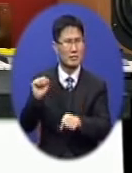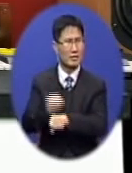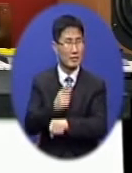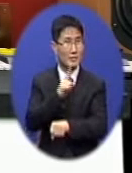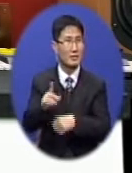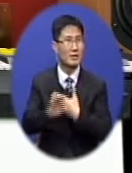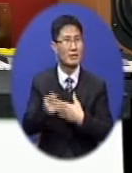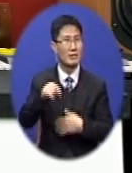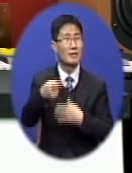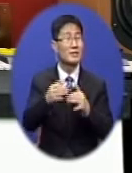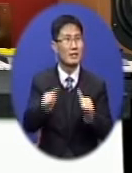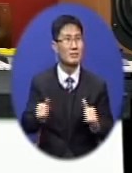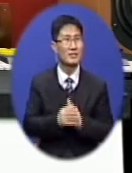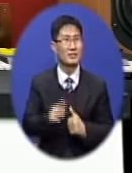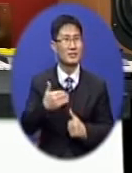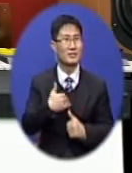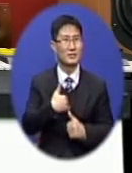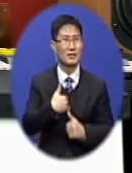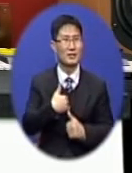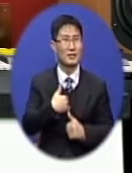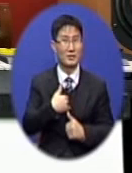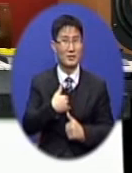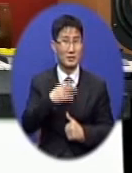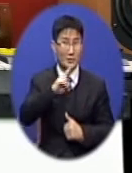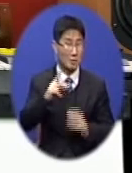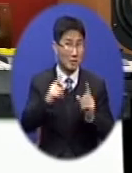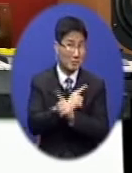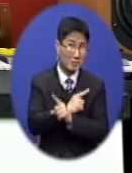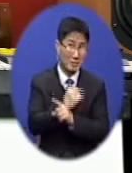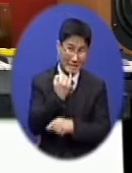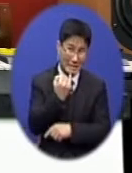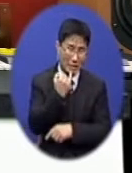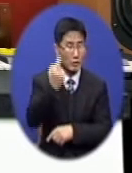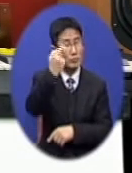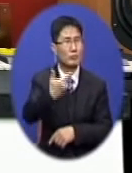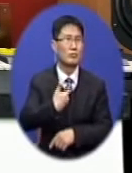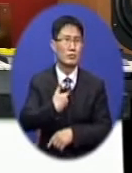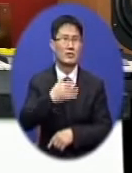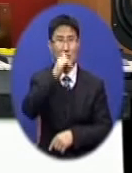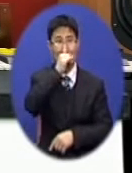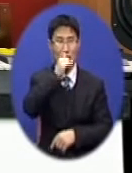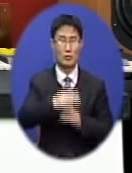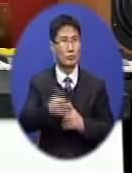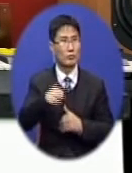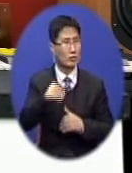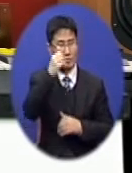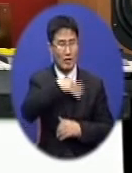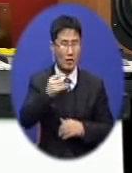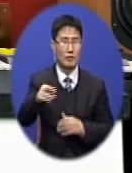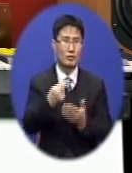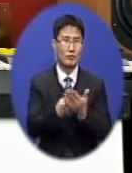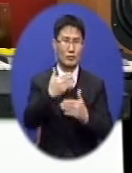그러면 꼭 다음 분은 저 곡목 바꿔도 안 될까요? 그렇죠. 이렇게 나오잖아요. 맞아요. 네. 근데 유리벽